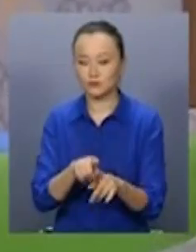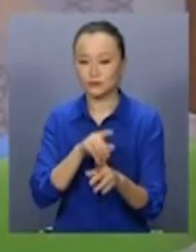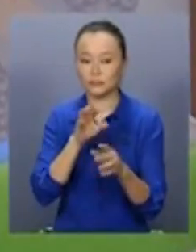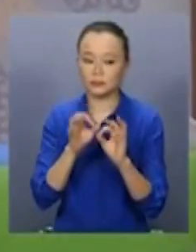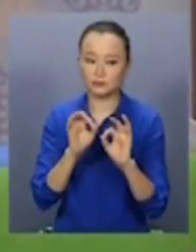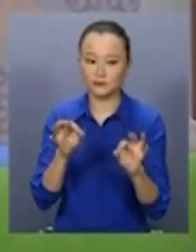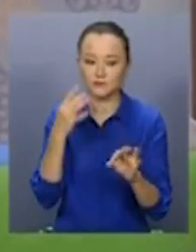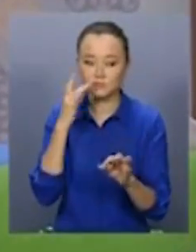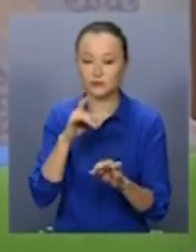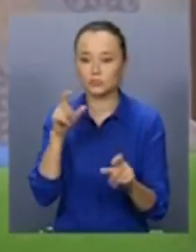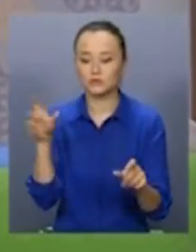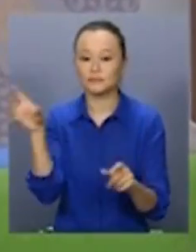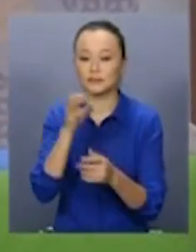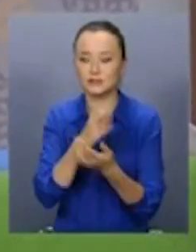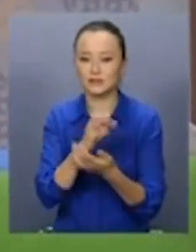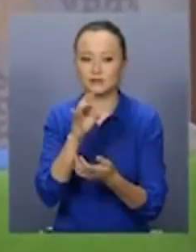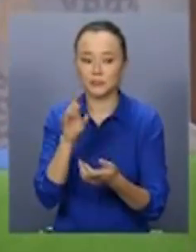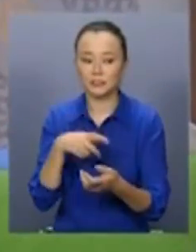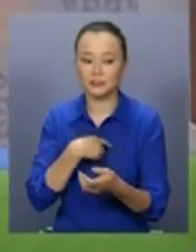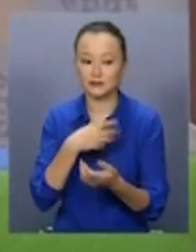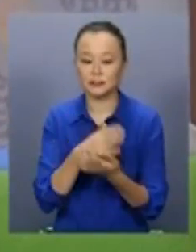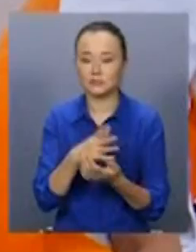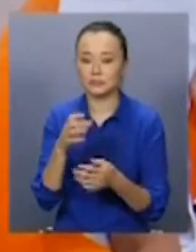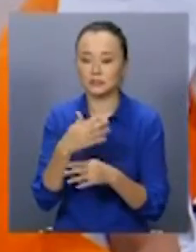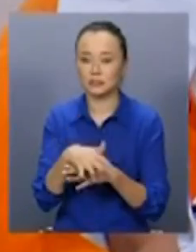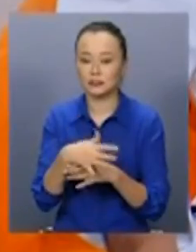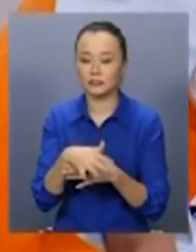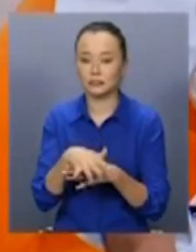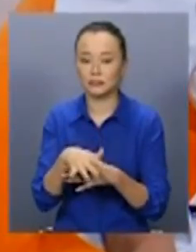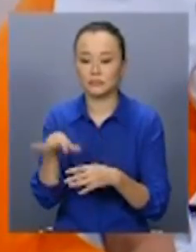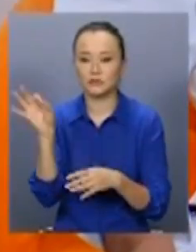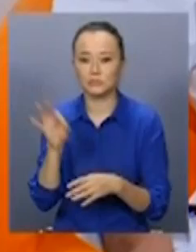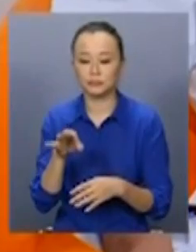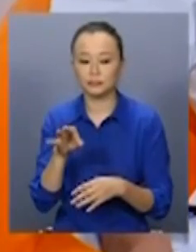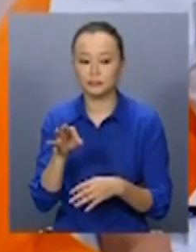бізді тамашалап отырған көрермен бар, Арман бар, мен бар, көшеде кенеттен